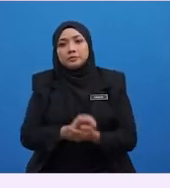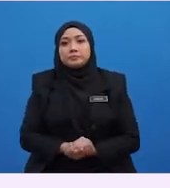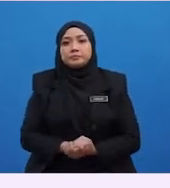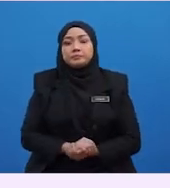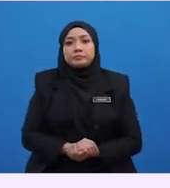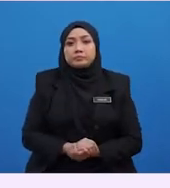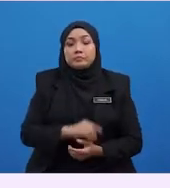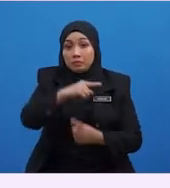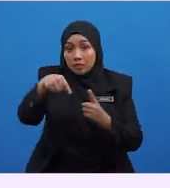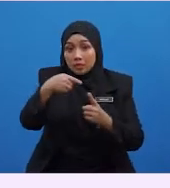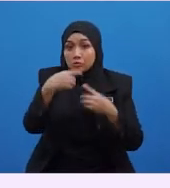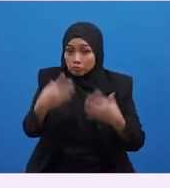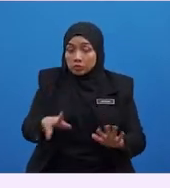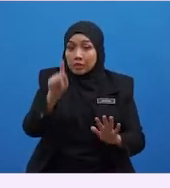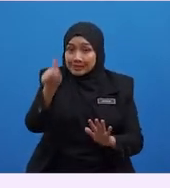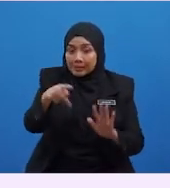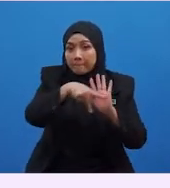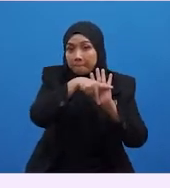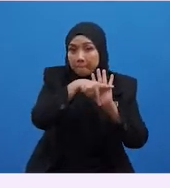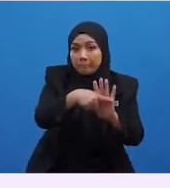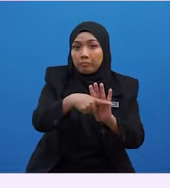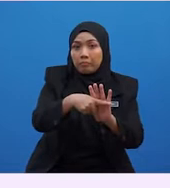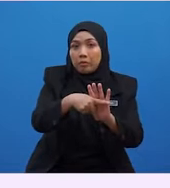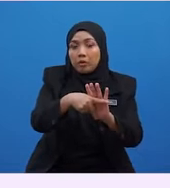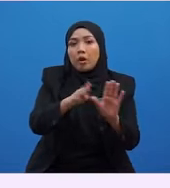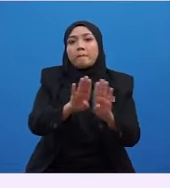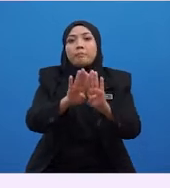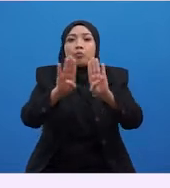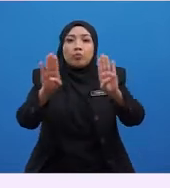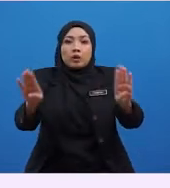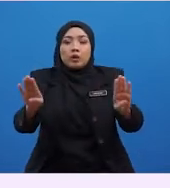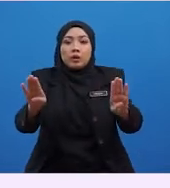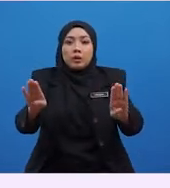Apabila butang papar diklik, pelayar web membuka halaman